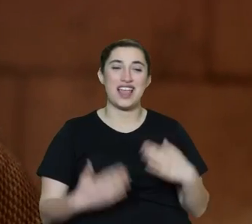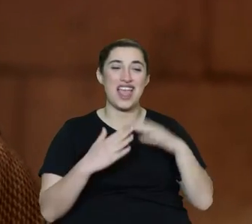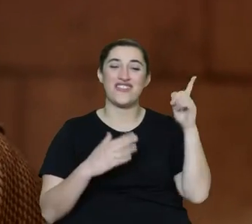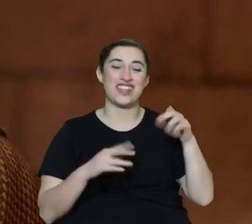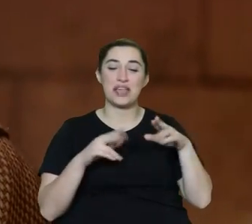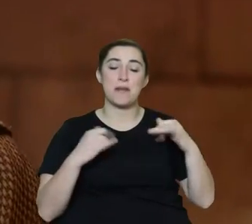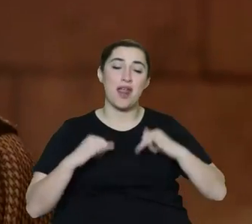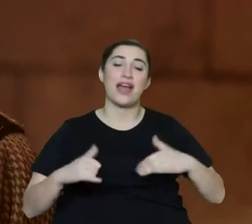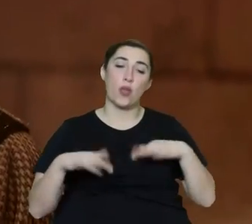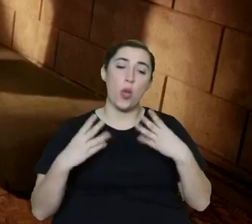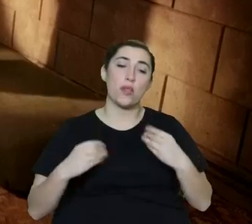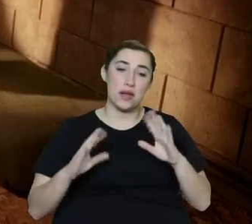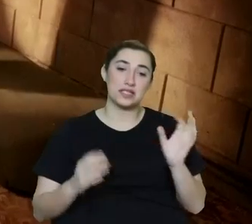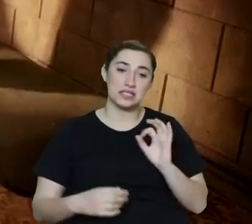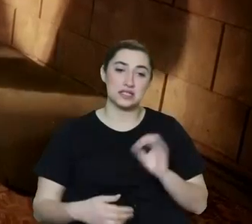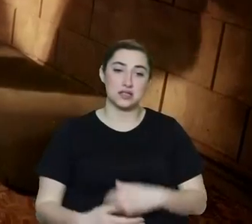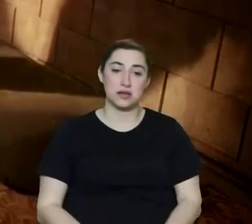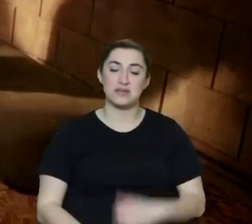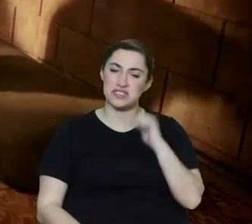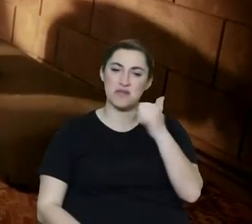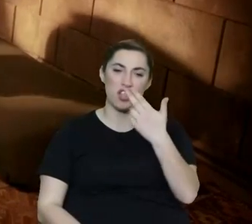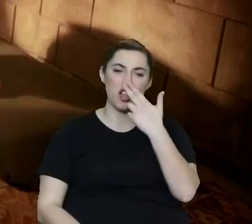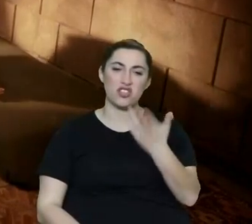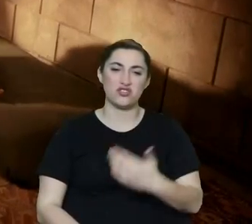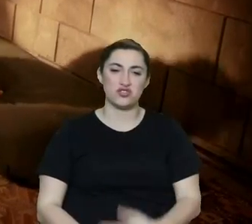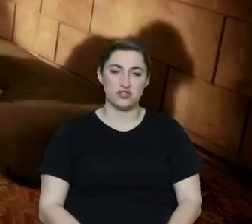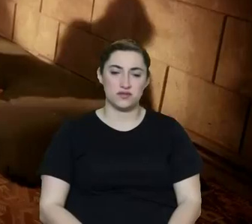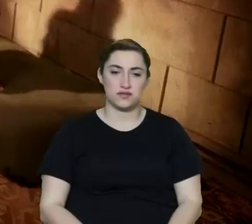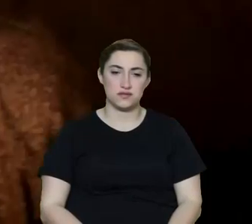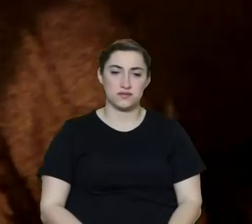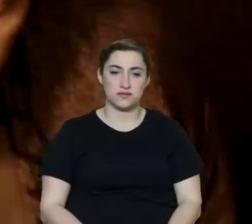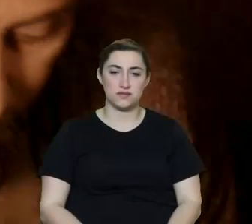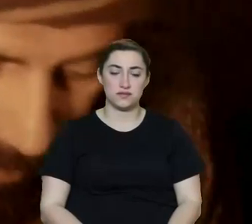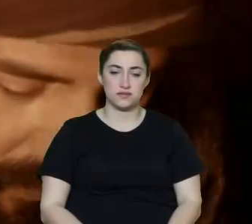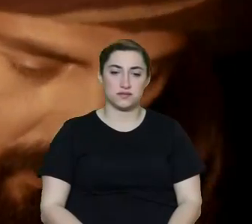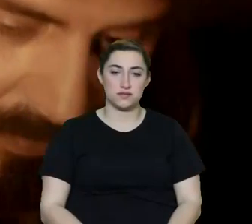Evdeki rahatın olmaz tabii. Zamanla alışırsın. Yunus yatağa oturdu.